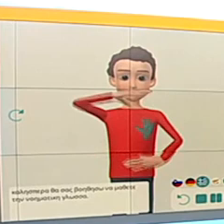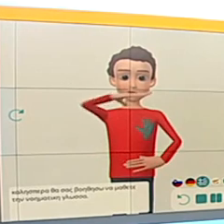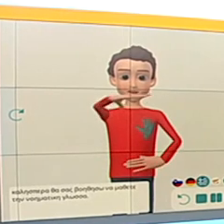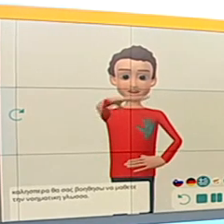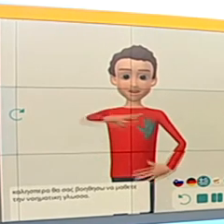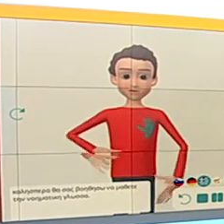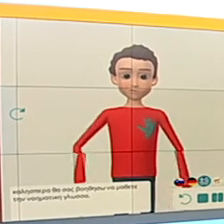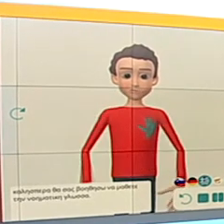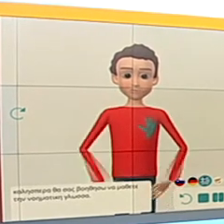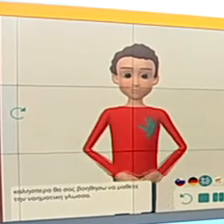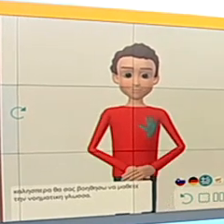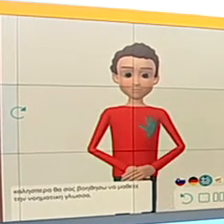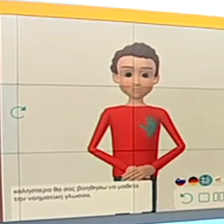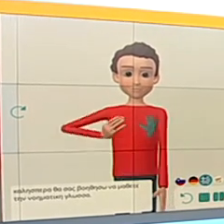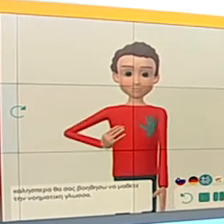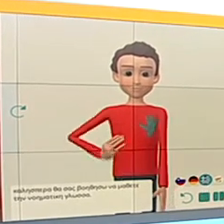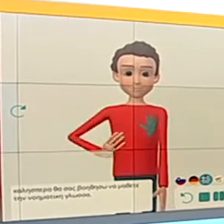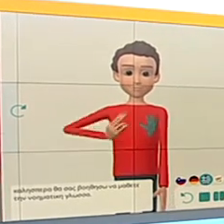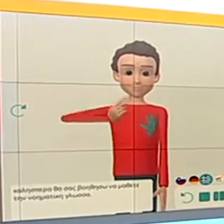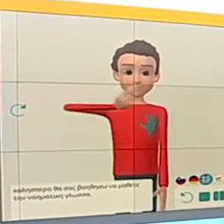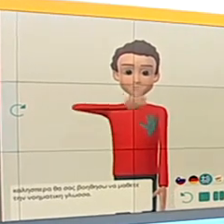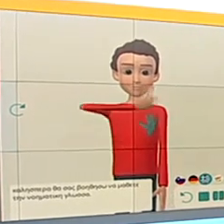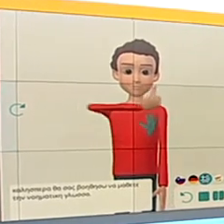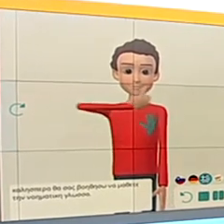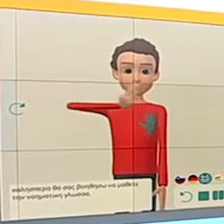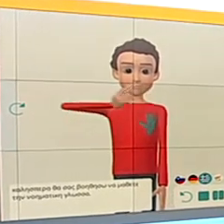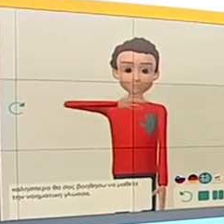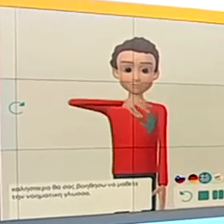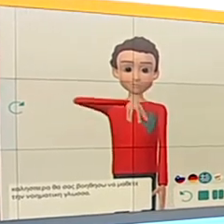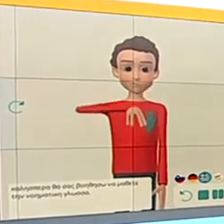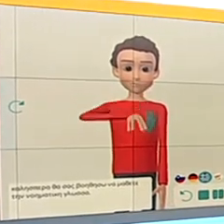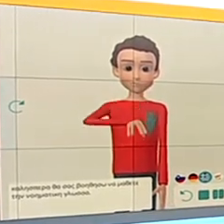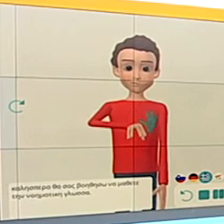Και πάλι, φορώντας μάσκα, δεν μπορούσαν να δουν τις εκφράσεις του προσώπου.